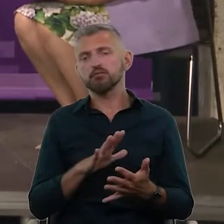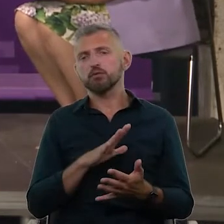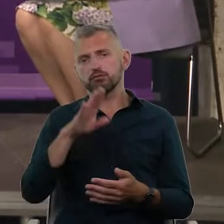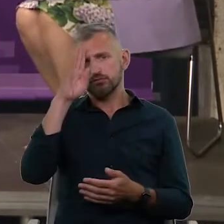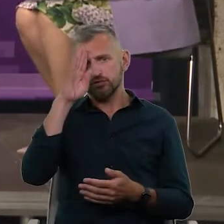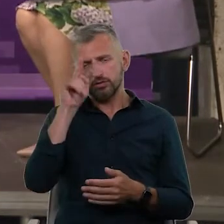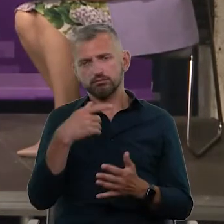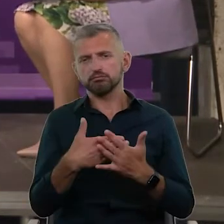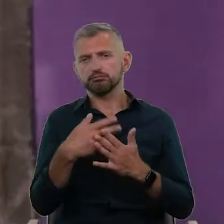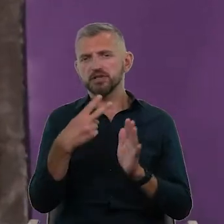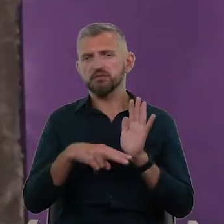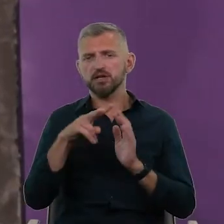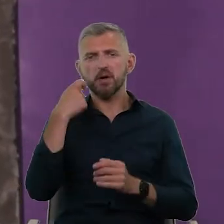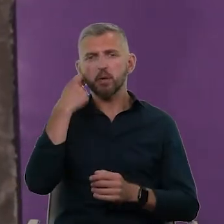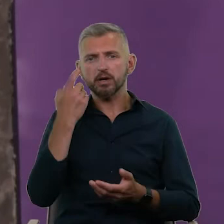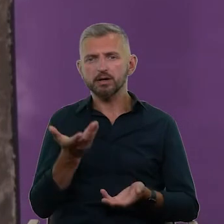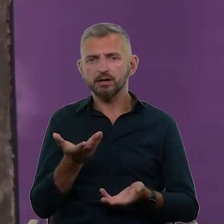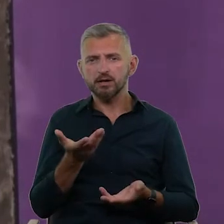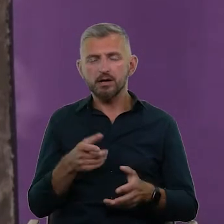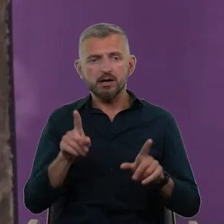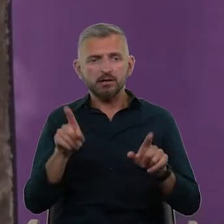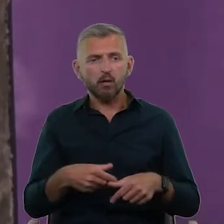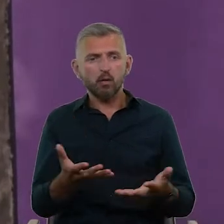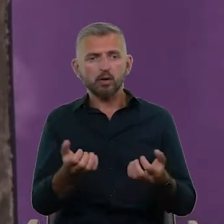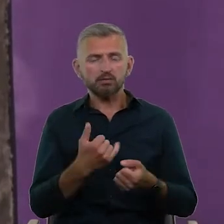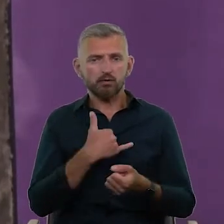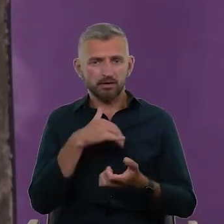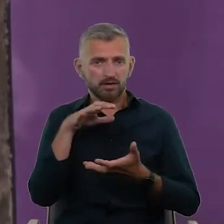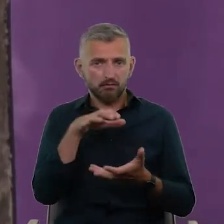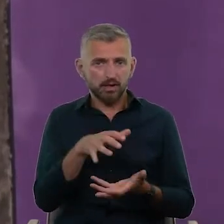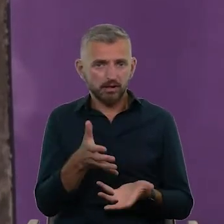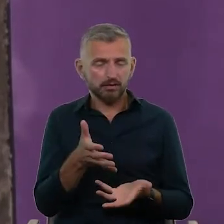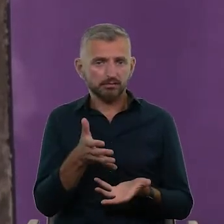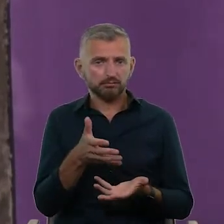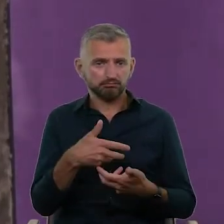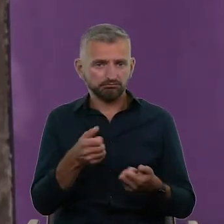йому близько 72 років, також отримав у нас набір, і